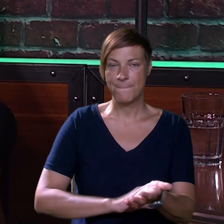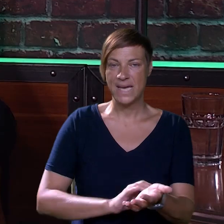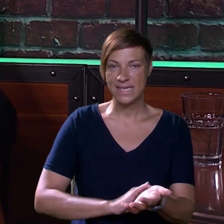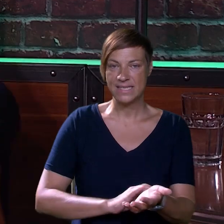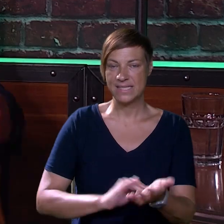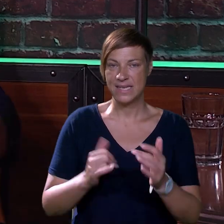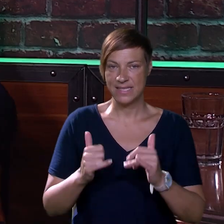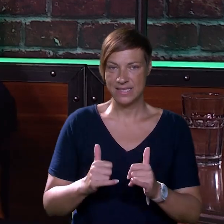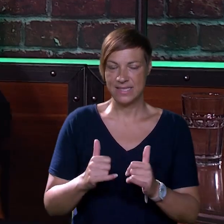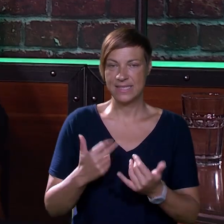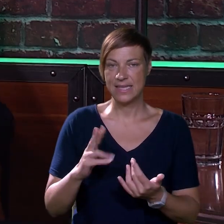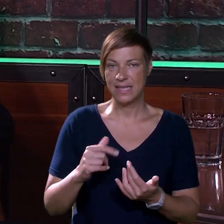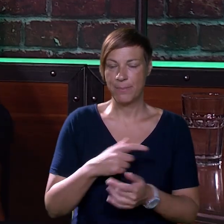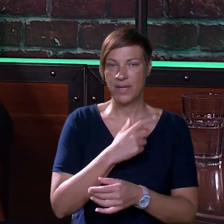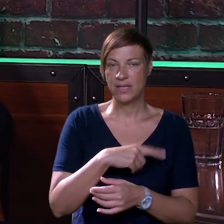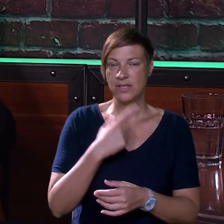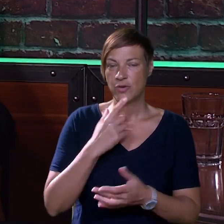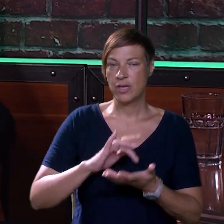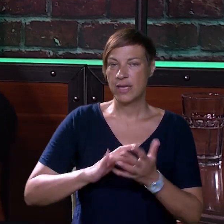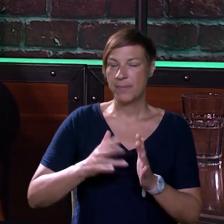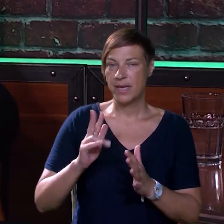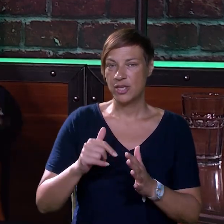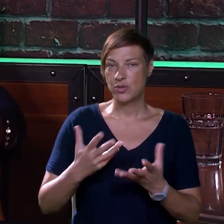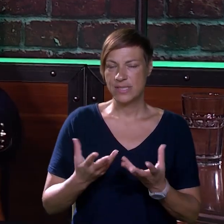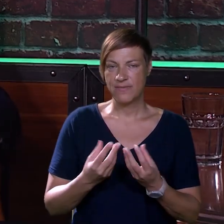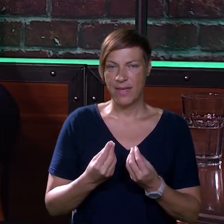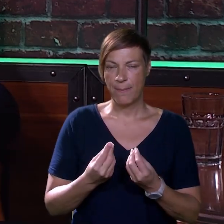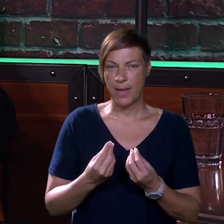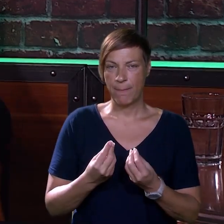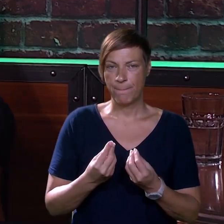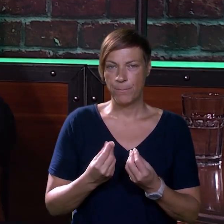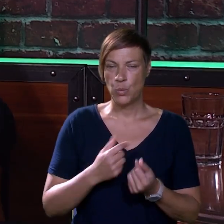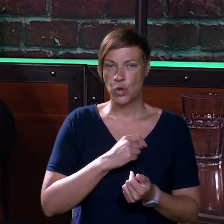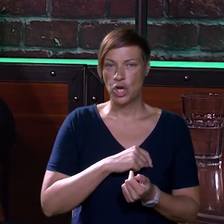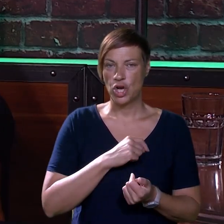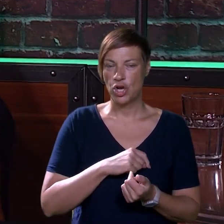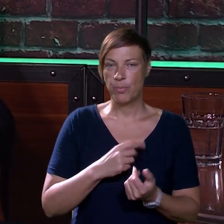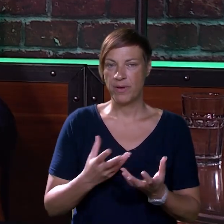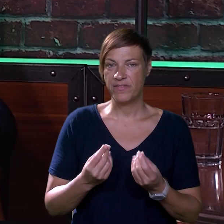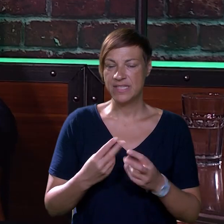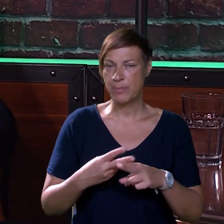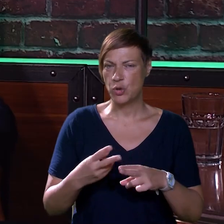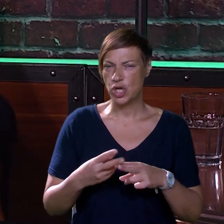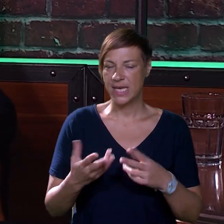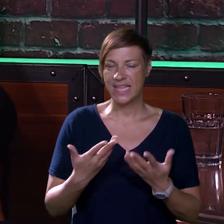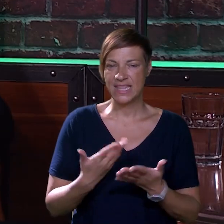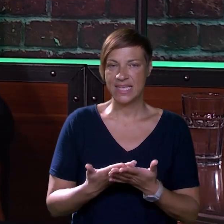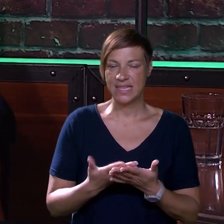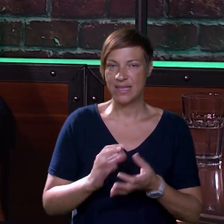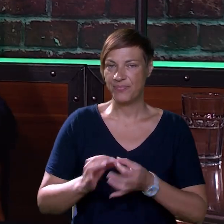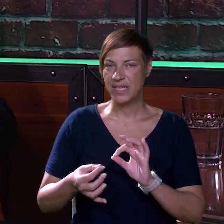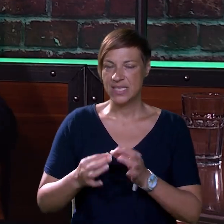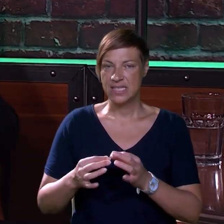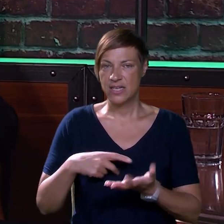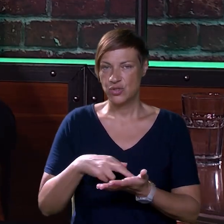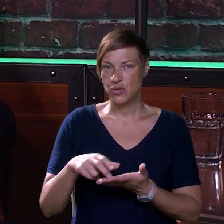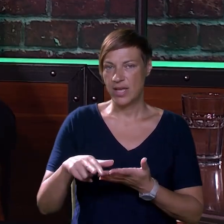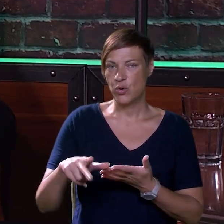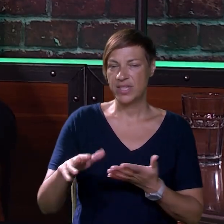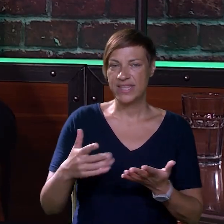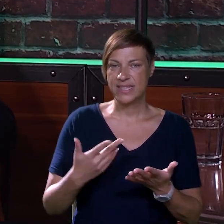stresa. Sada imate ljude koji imaju sve, imaju puno obaveza, puno kredita, stalno su u nekoj